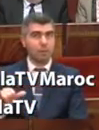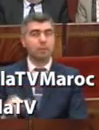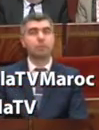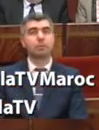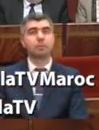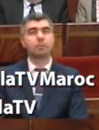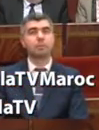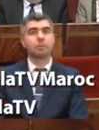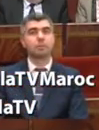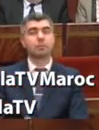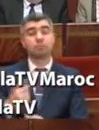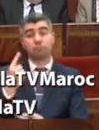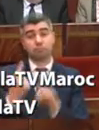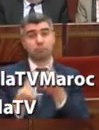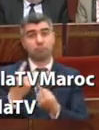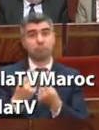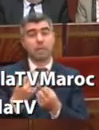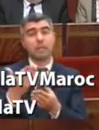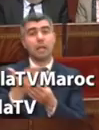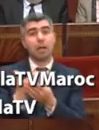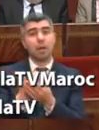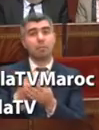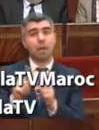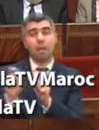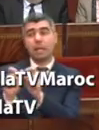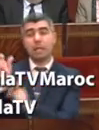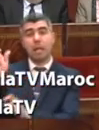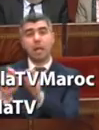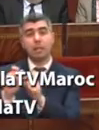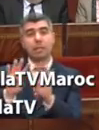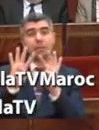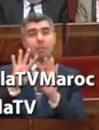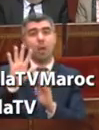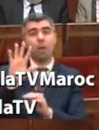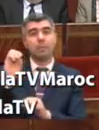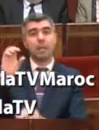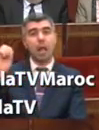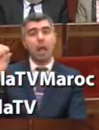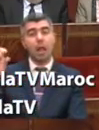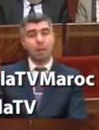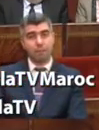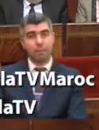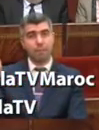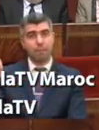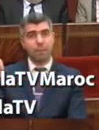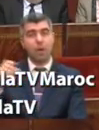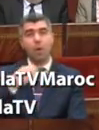ديال العدد، تراجع حتى ديال العدد ديال 850,000. ما كان لا